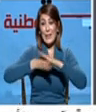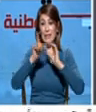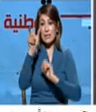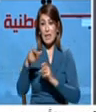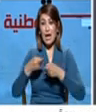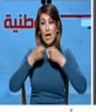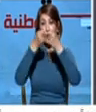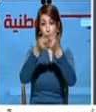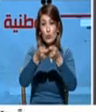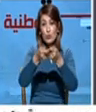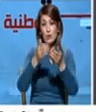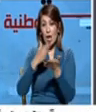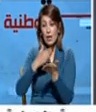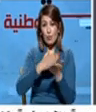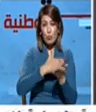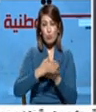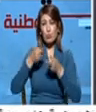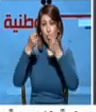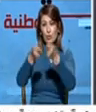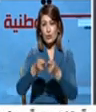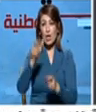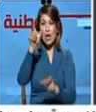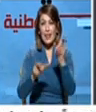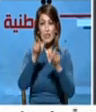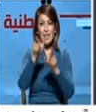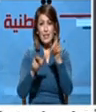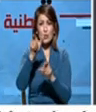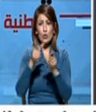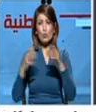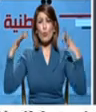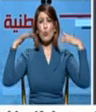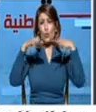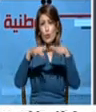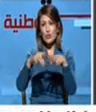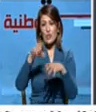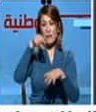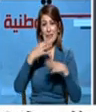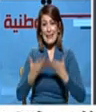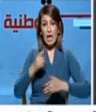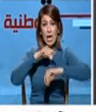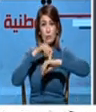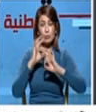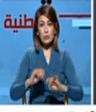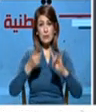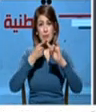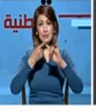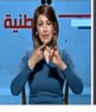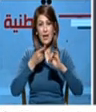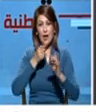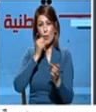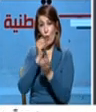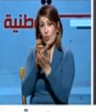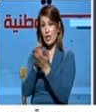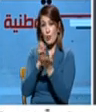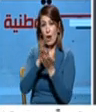لانهم ال ال المواطنين وكل شيء بنفس النهار مع بعضها معناتها بالرغم انه حطينا على ذمتها الارساليه